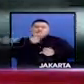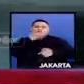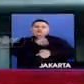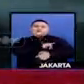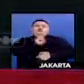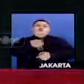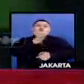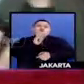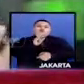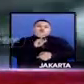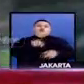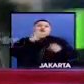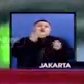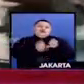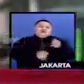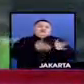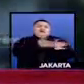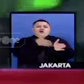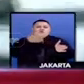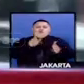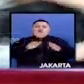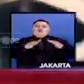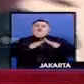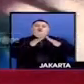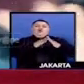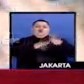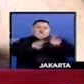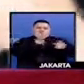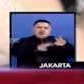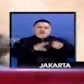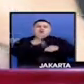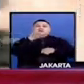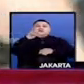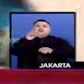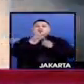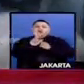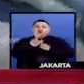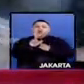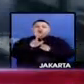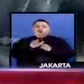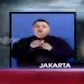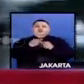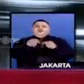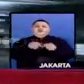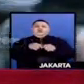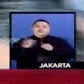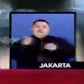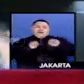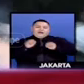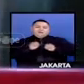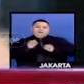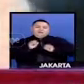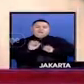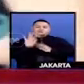penyidik di Polda Metro Jaya ketika dikejar oleh awak media Roy hanya berujar menggunakan bahasa tubuh dan masuk ke